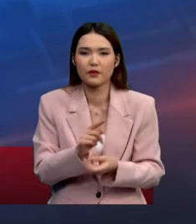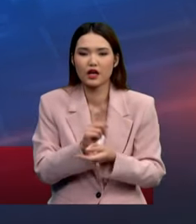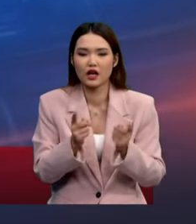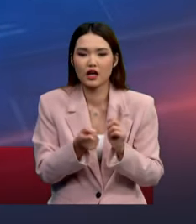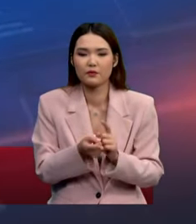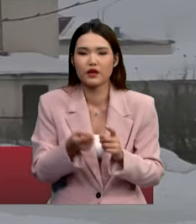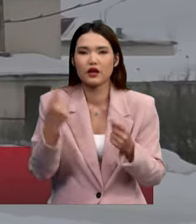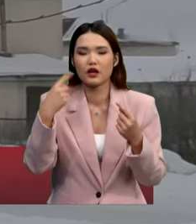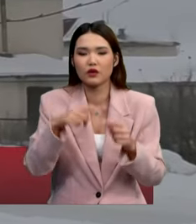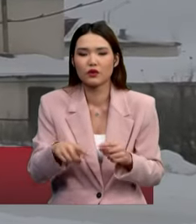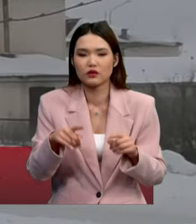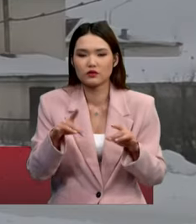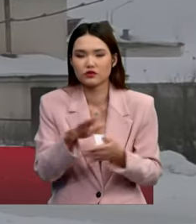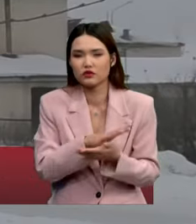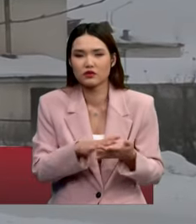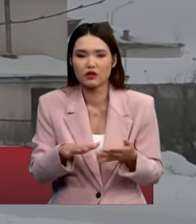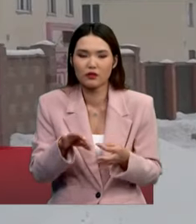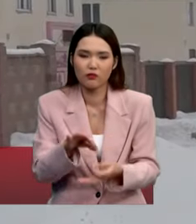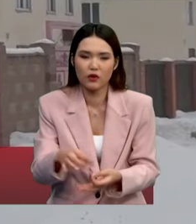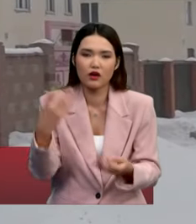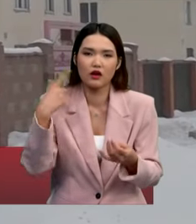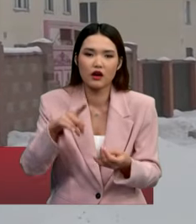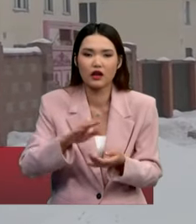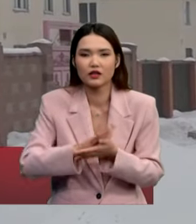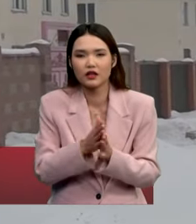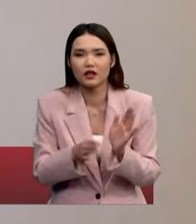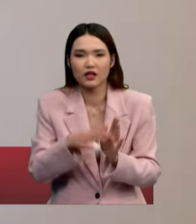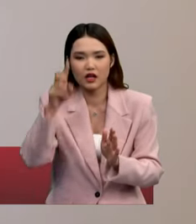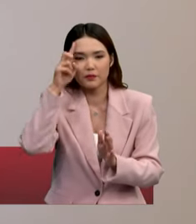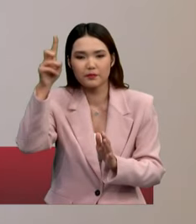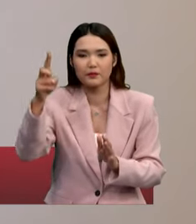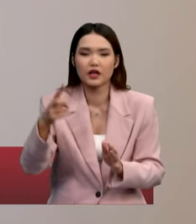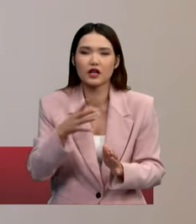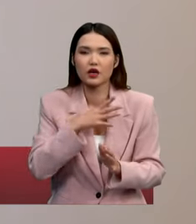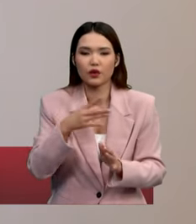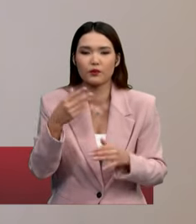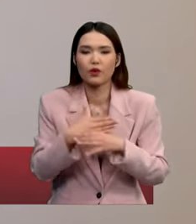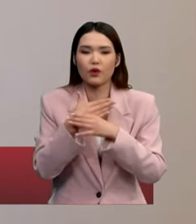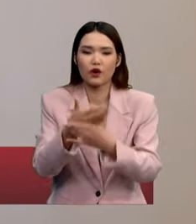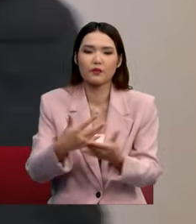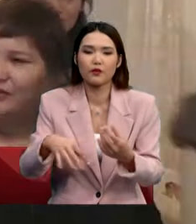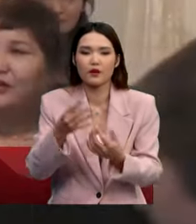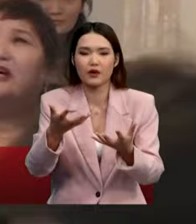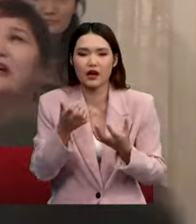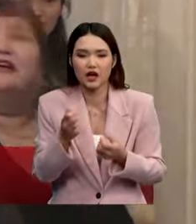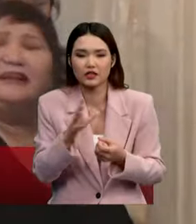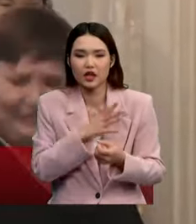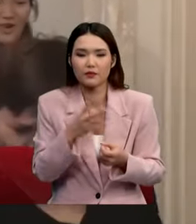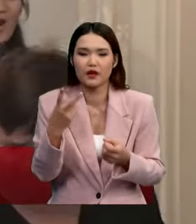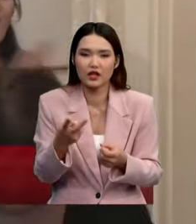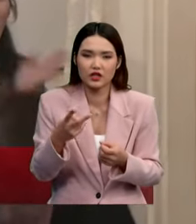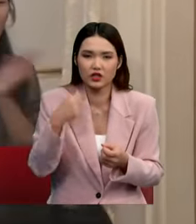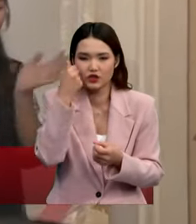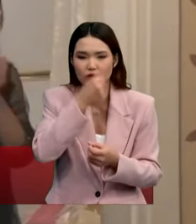өзге тілде сайрап кеткен. Алғаш жер аударғанда жағдайы жасалып, мемлекет тарапынан ұсынылған көмектің бәрін алған, тіпті екі қолға